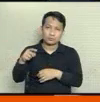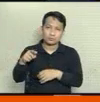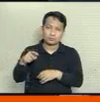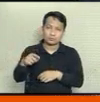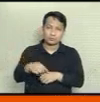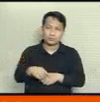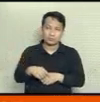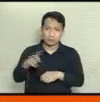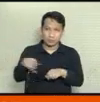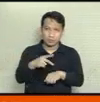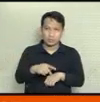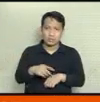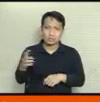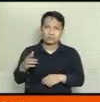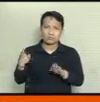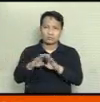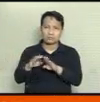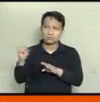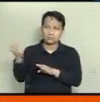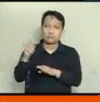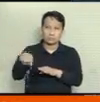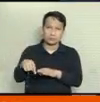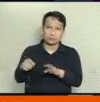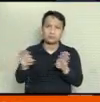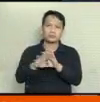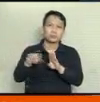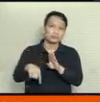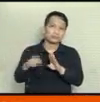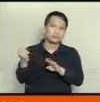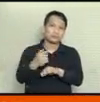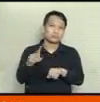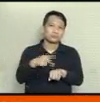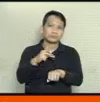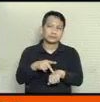You are going to lock down the entire Philippines for that.